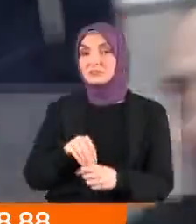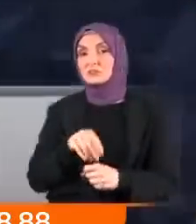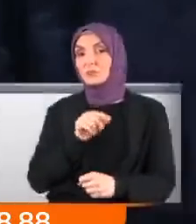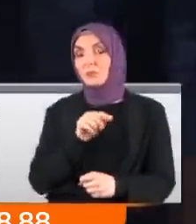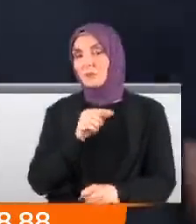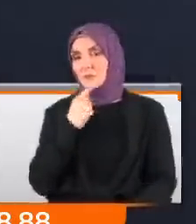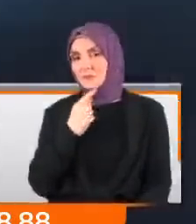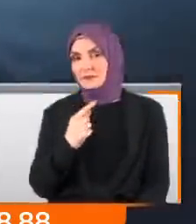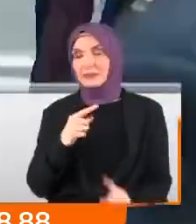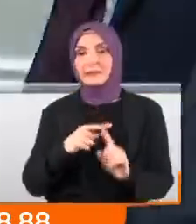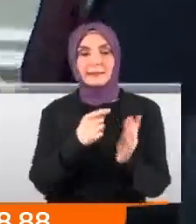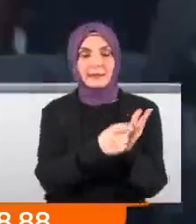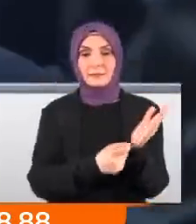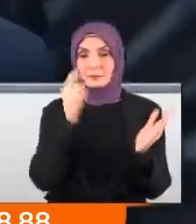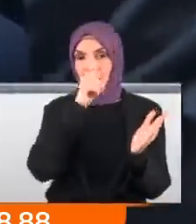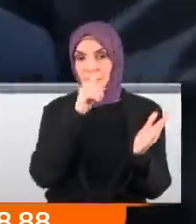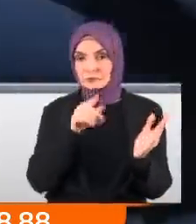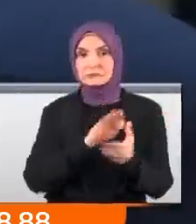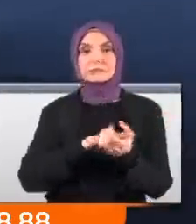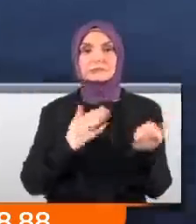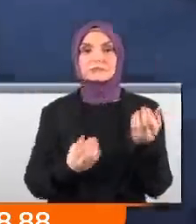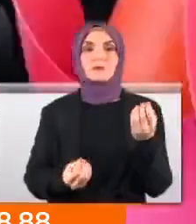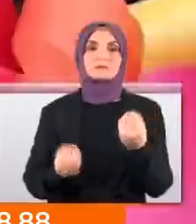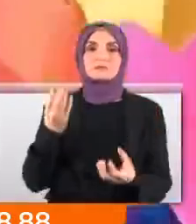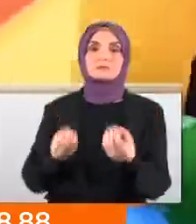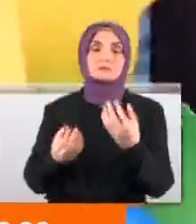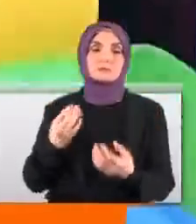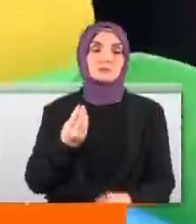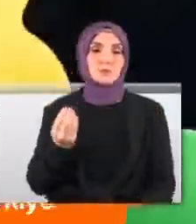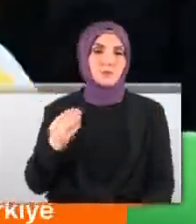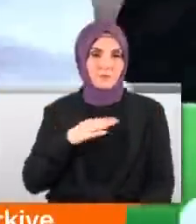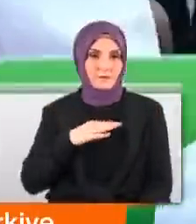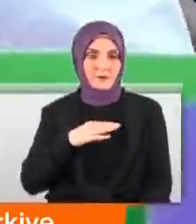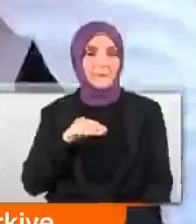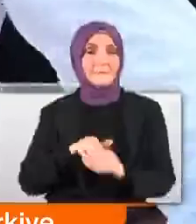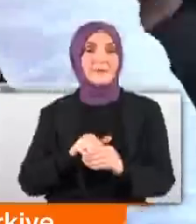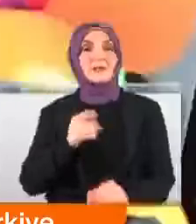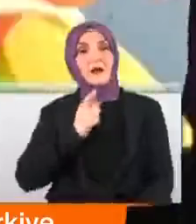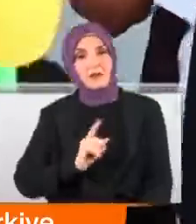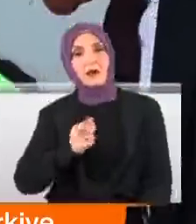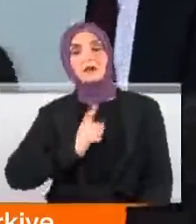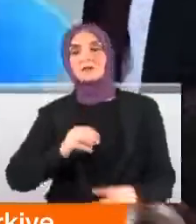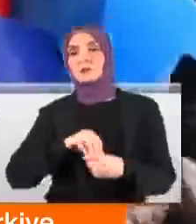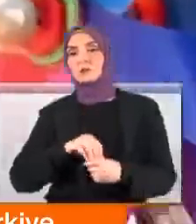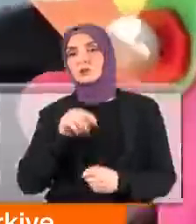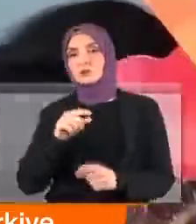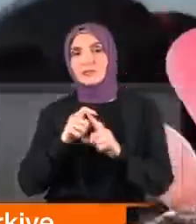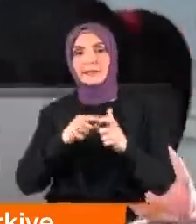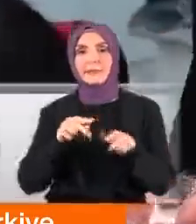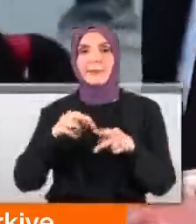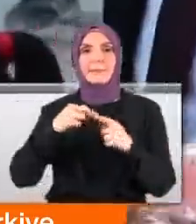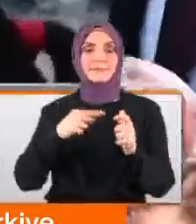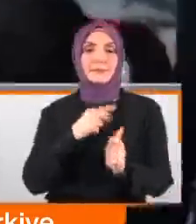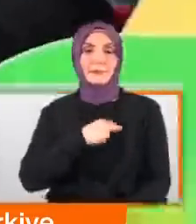Temayül nedeniyle istifalar da peş peşe geldi. Milletvekili aday adaylığı için Demre Belediye Başkanlığından istifa eden